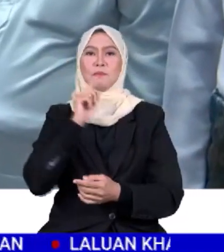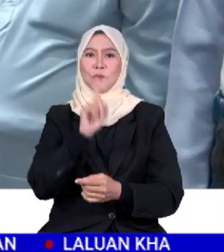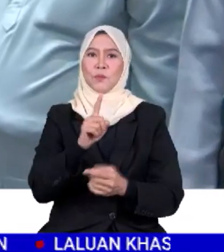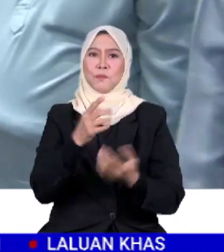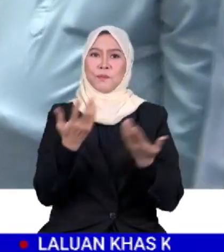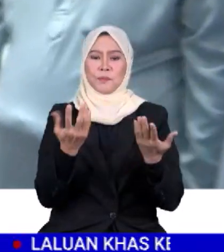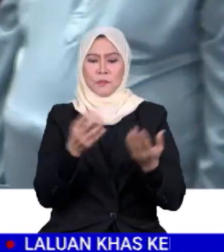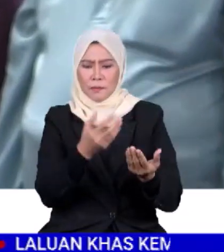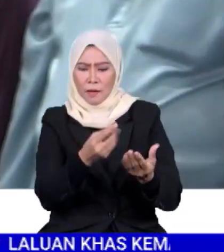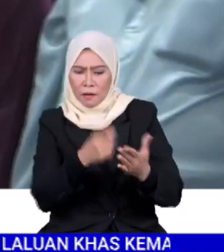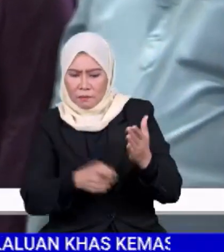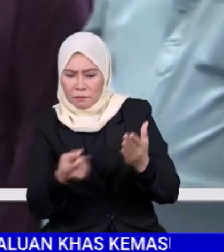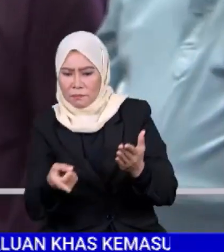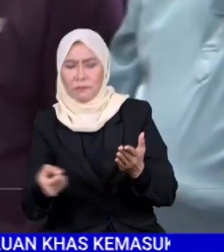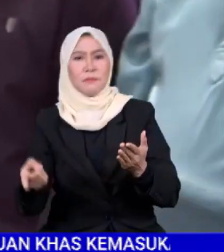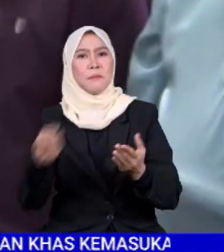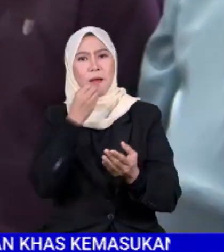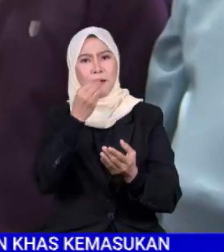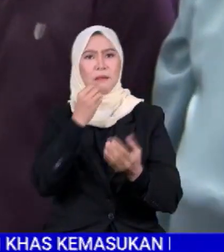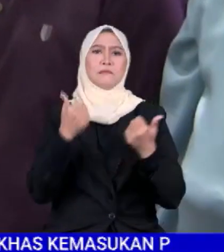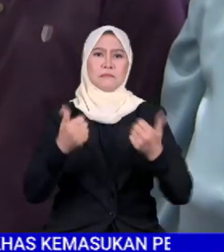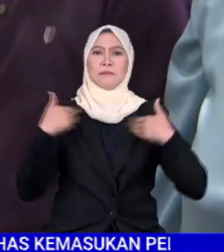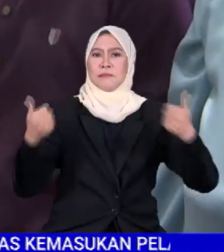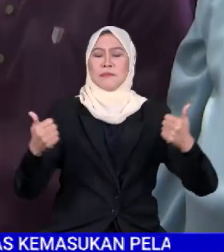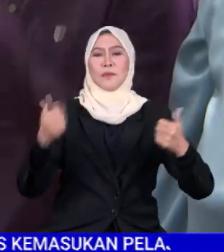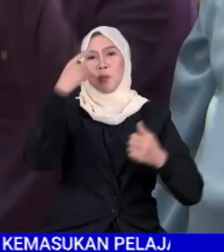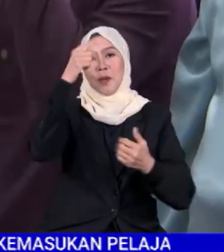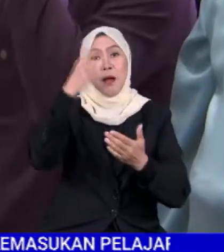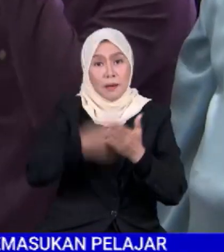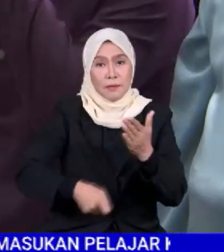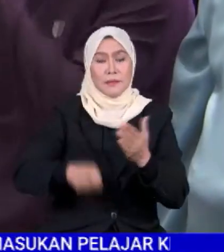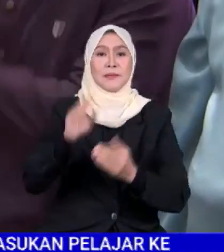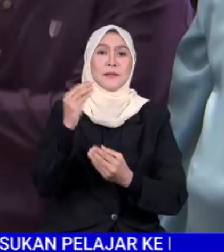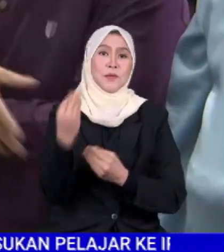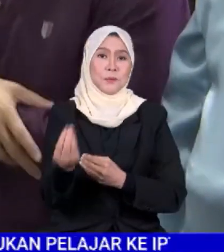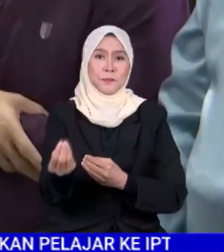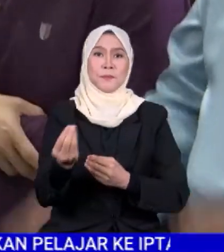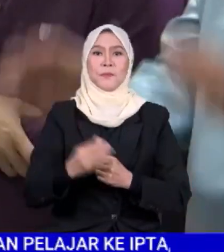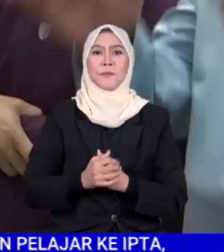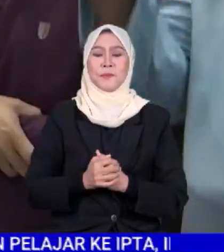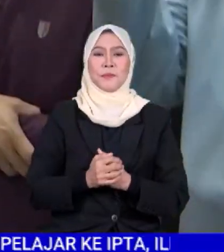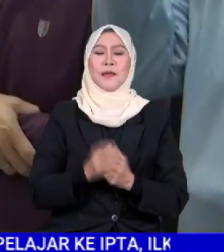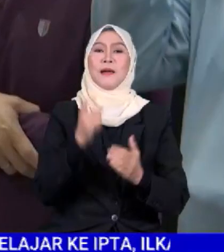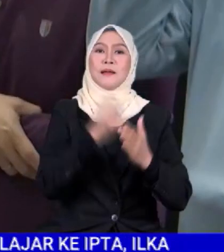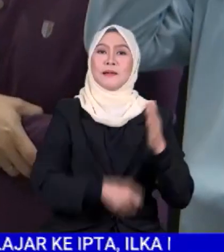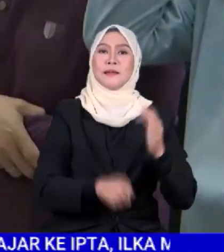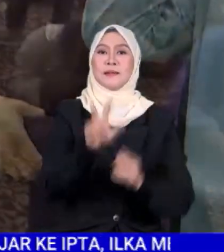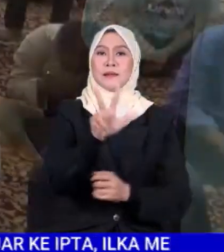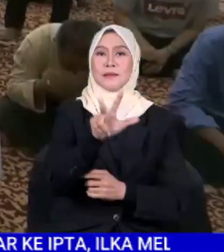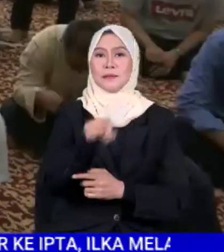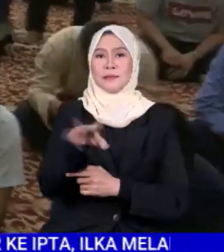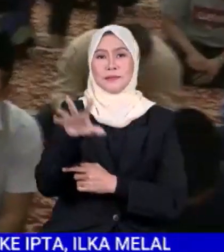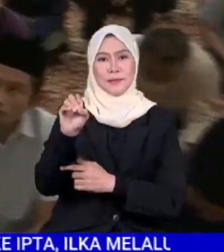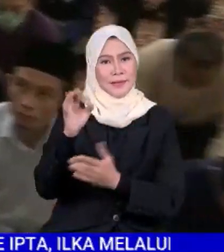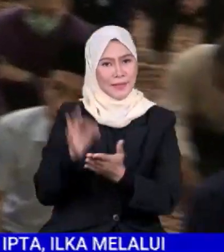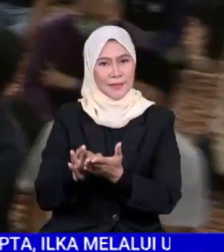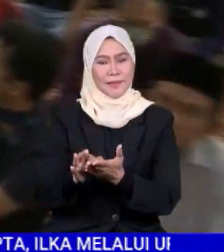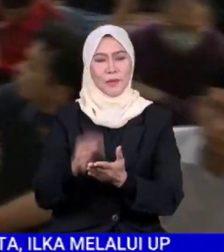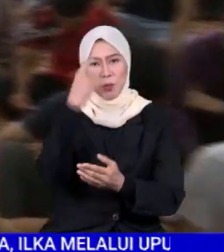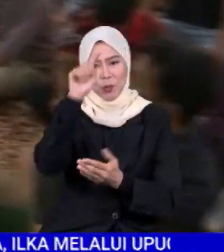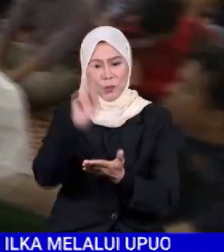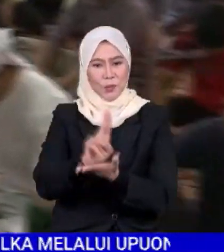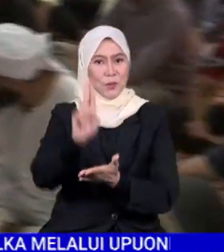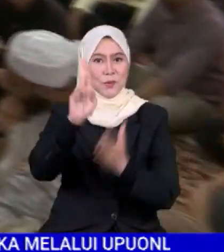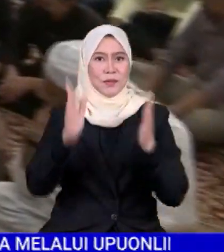menu berkhasiat pada harga berpacutan ini saat ini itu menawarkan harga serendah 3 Ringgit 5% bagi